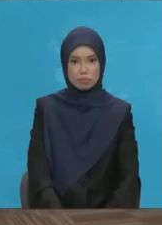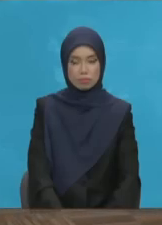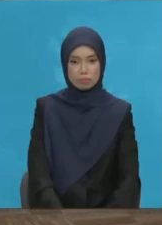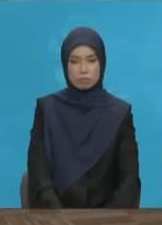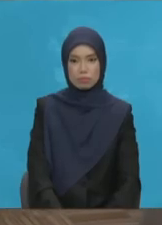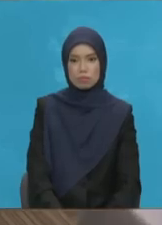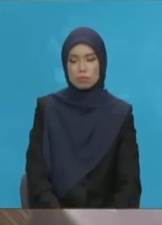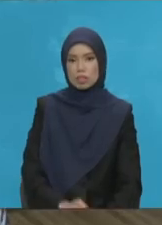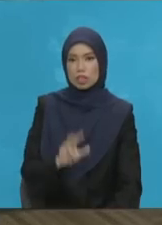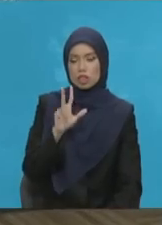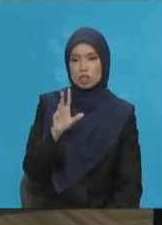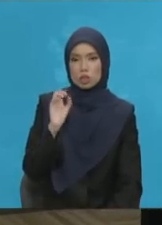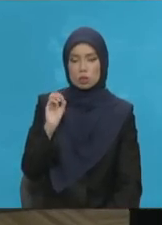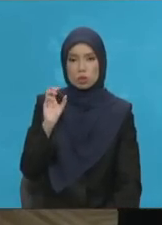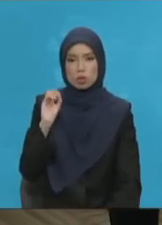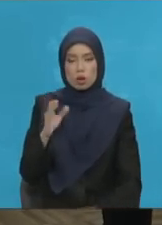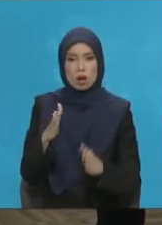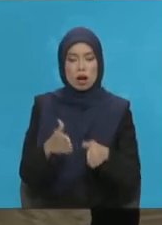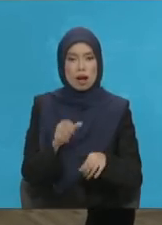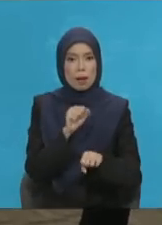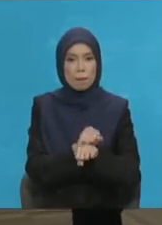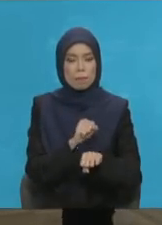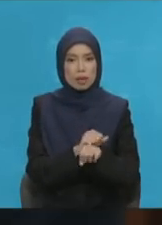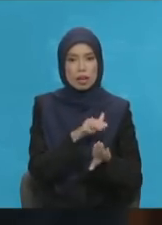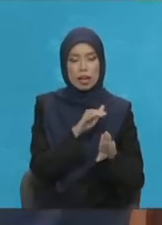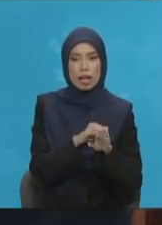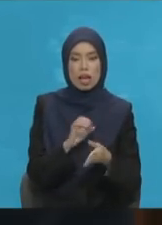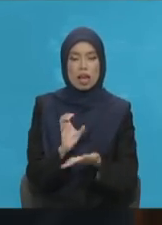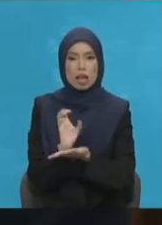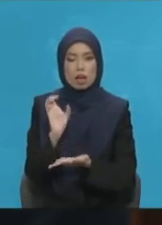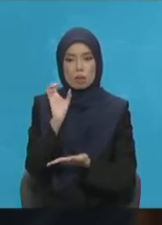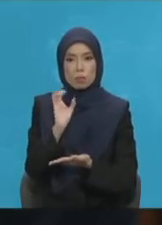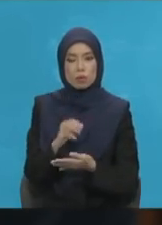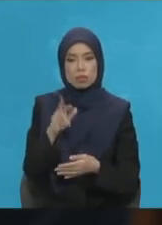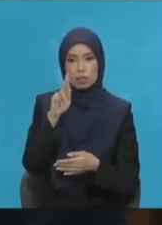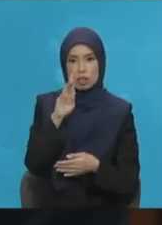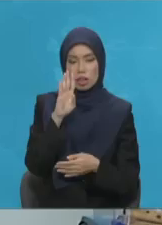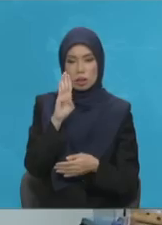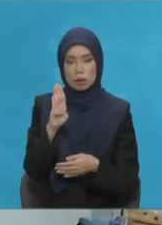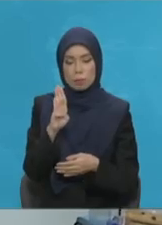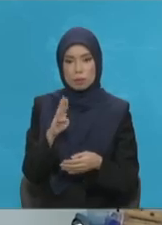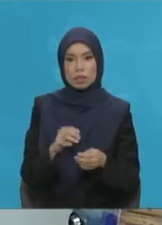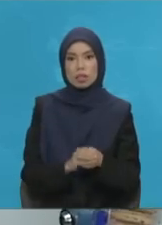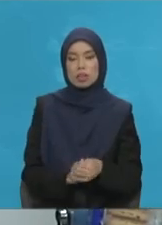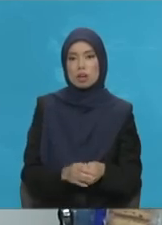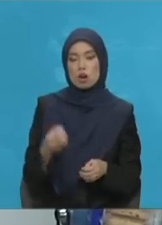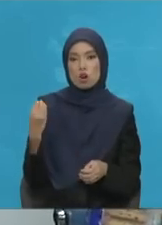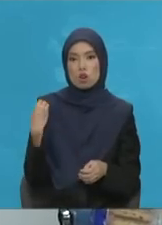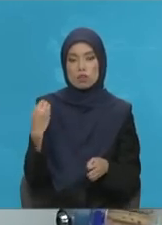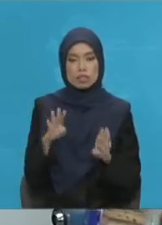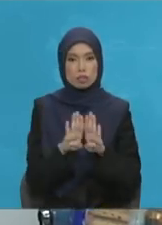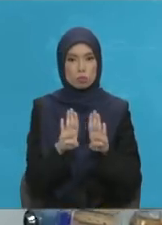lebih 300 kaki tangan bertugas di kampus Arbi yang memperkenalkan konsep pejabat terbuka